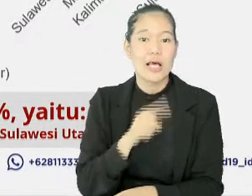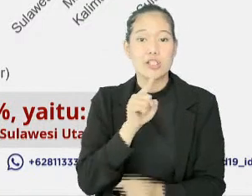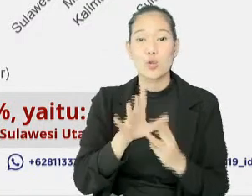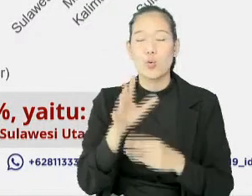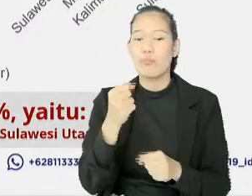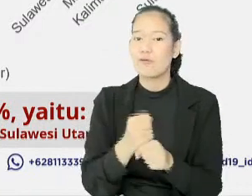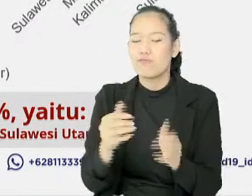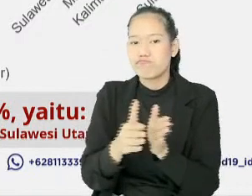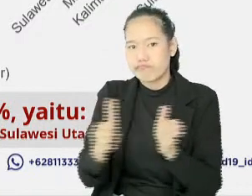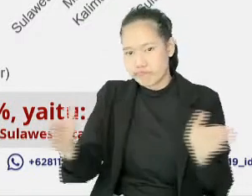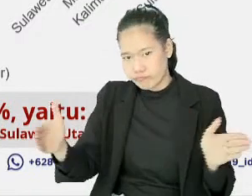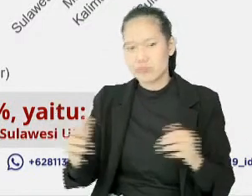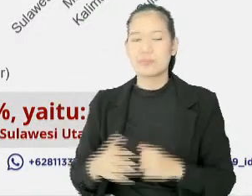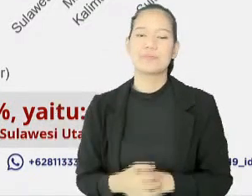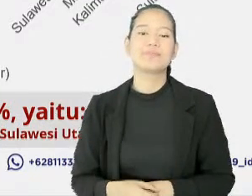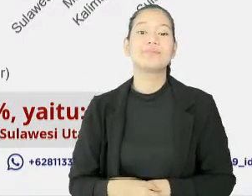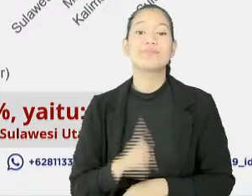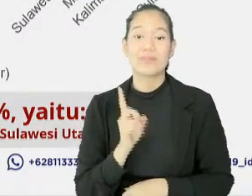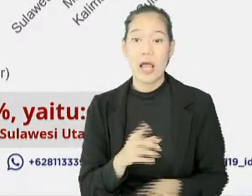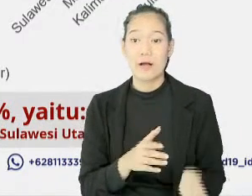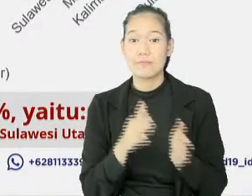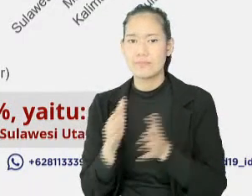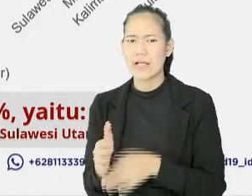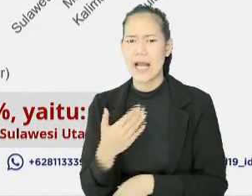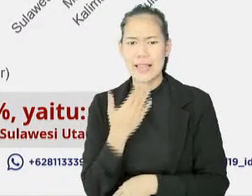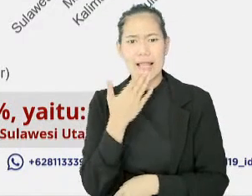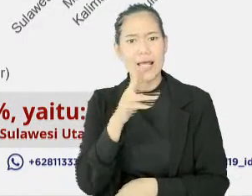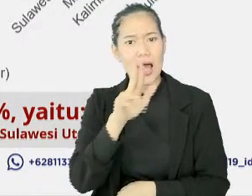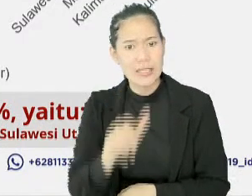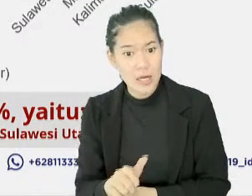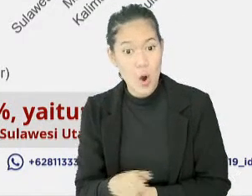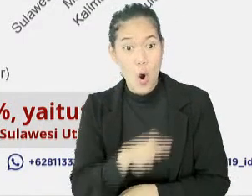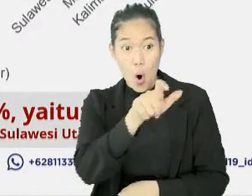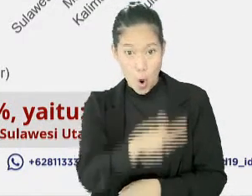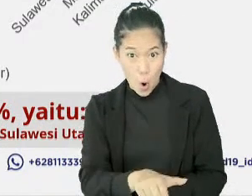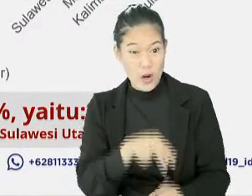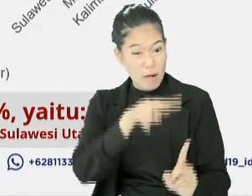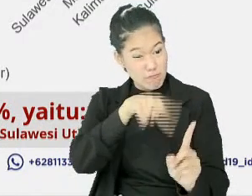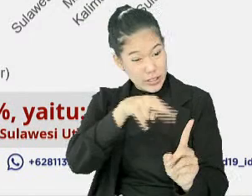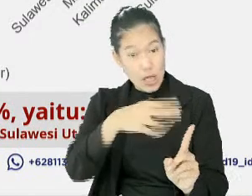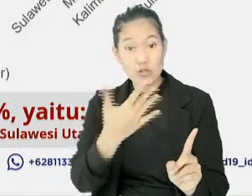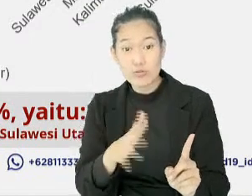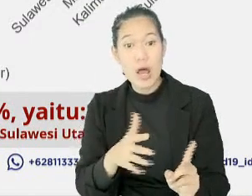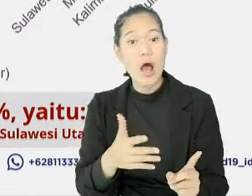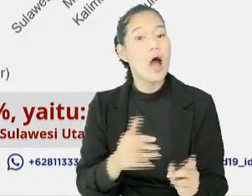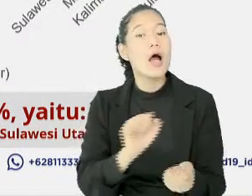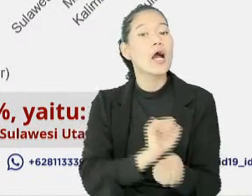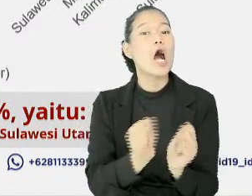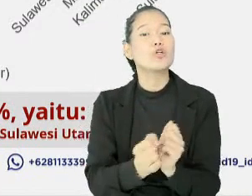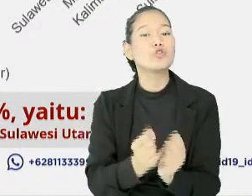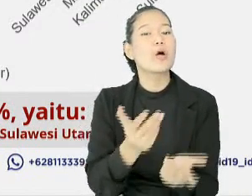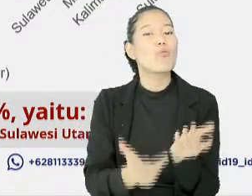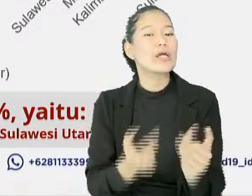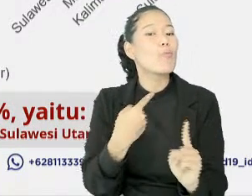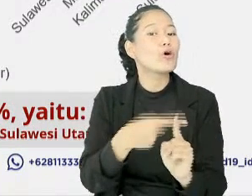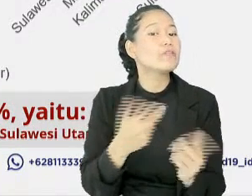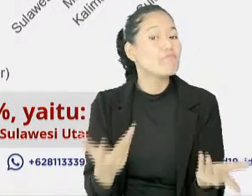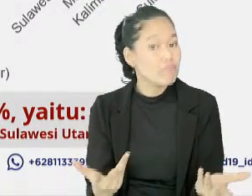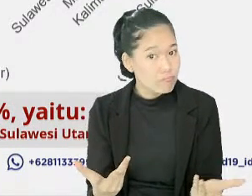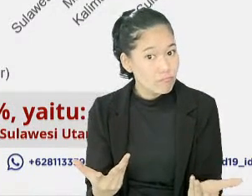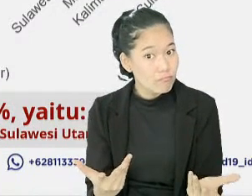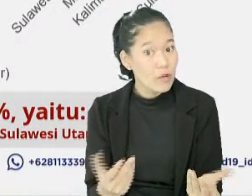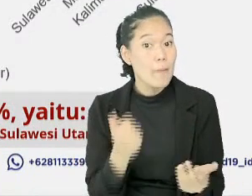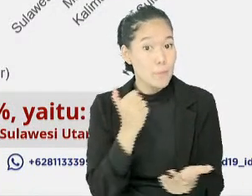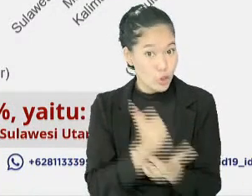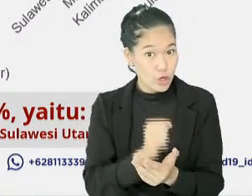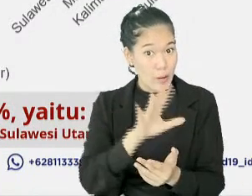minggu paling banyak nih mereka orang nah kemudian pertanyaan kedua kalau orangnya sudah banyak diperiksa positif istirnya Berapa ini bener